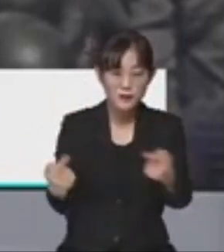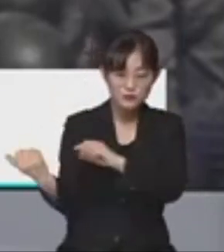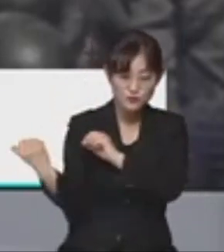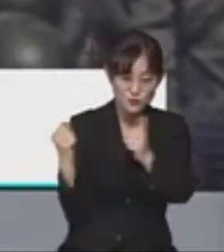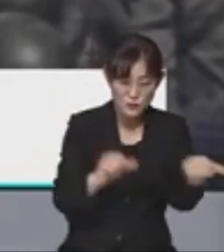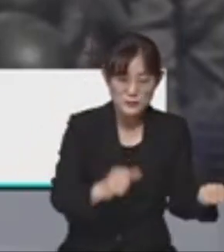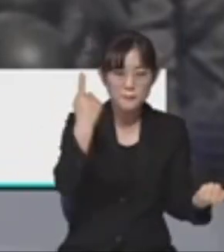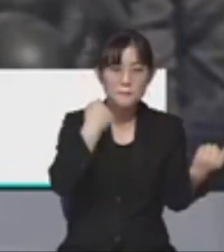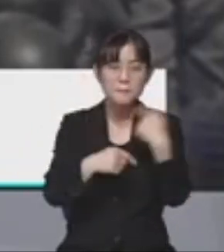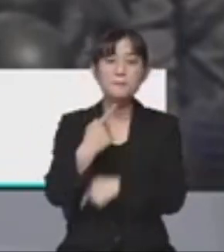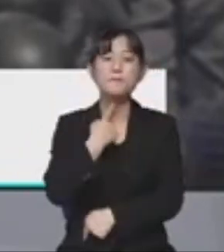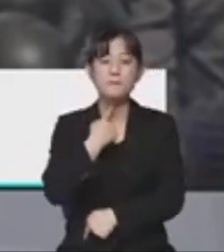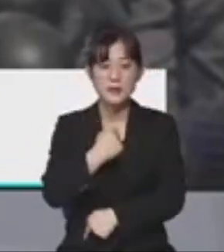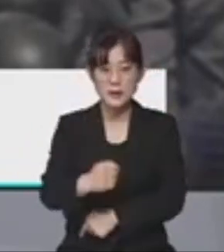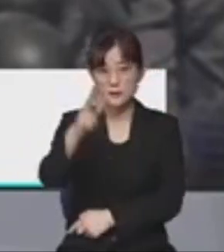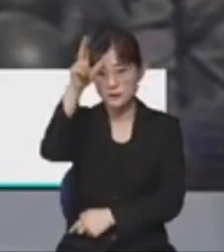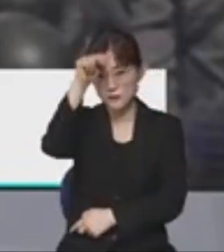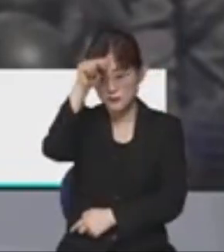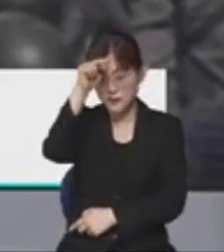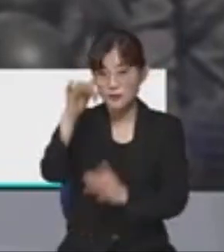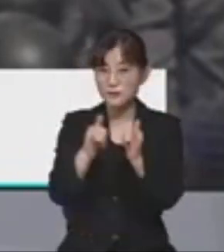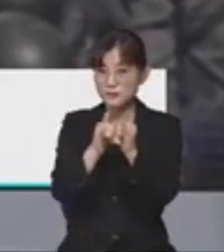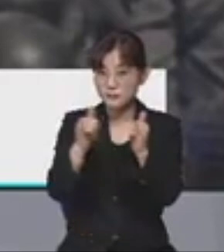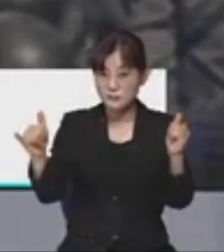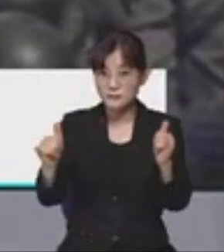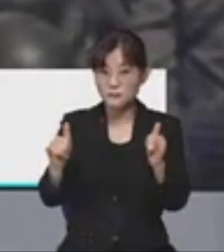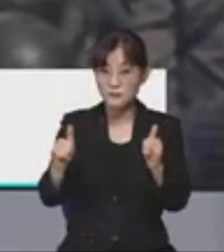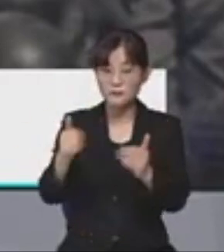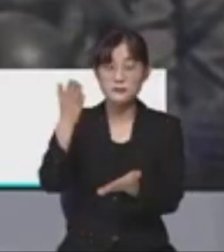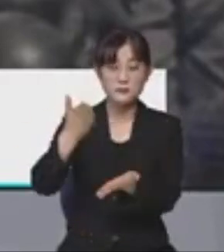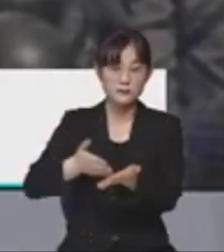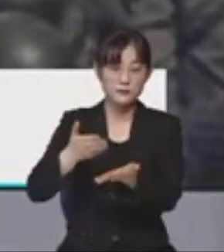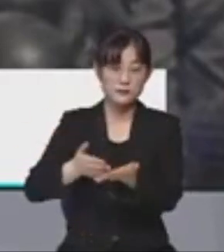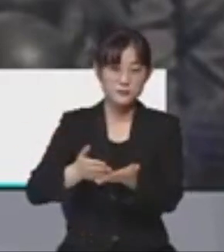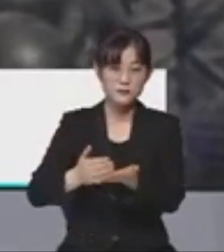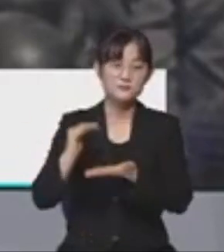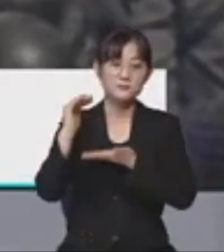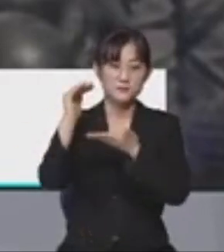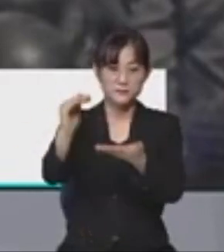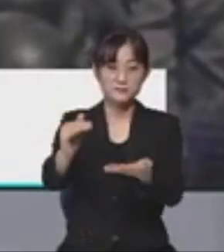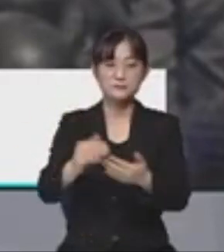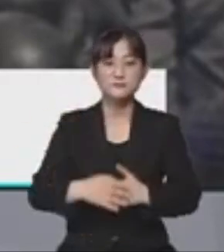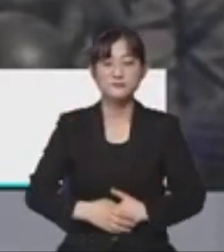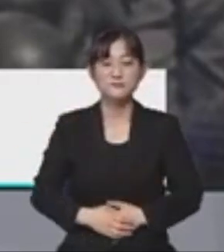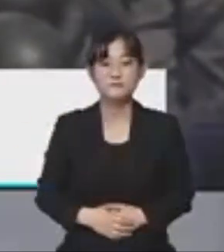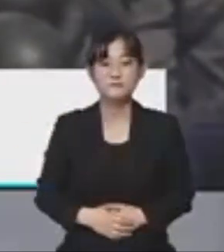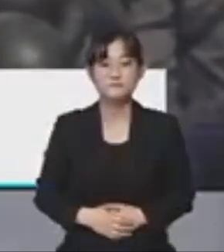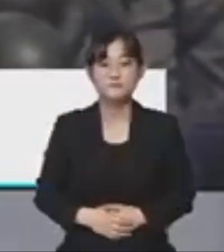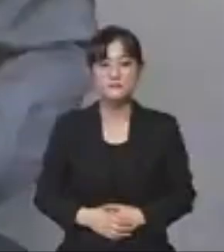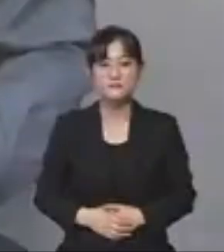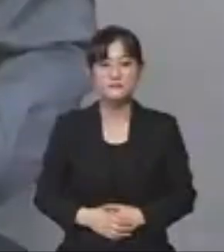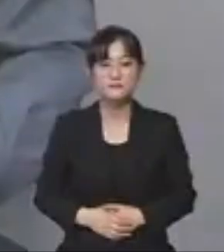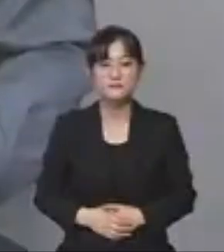목숨을 잃거나 부상을 입은 경찰관들의 이야기를 전해드립니다. 조윤정 기자입니다.